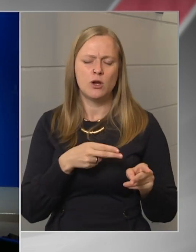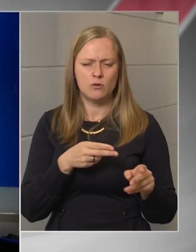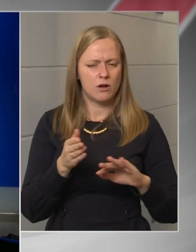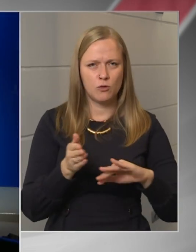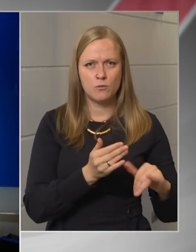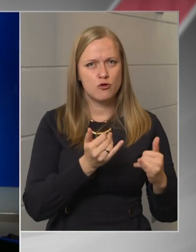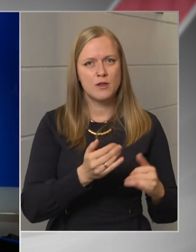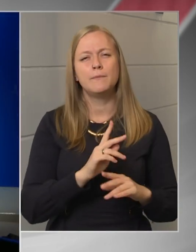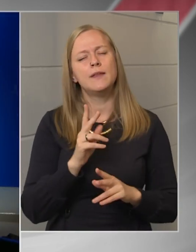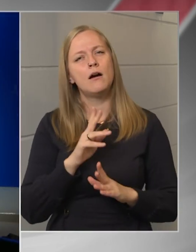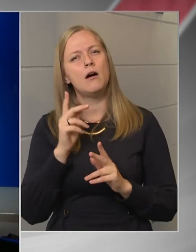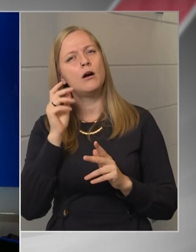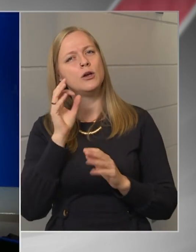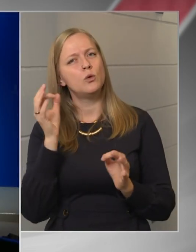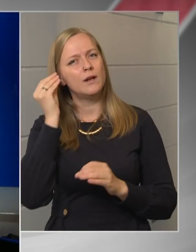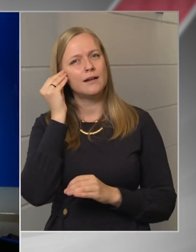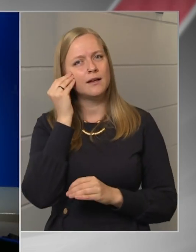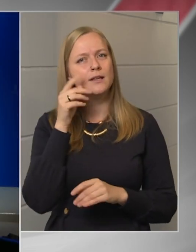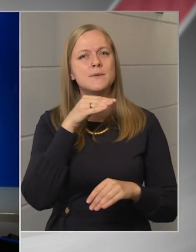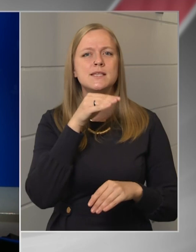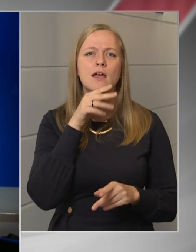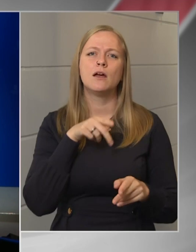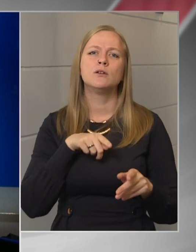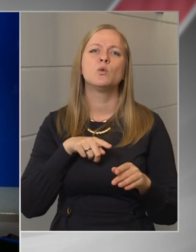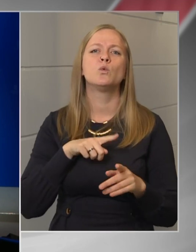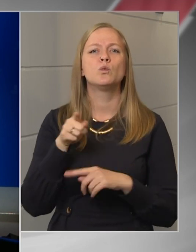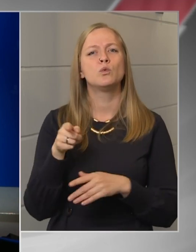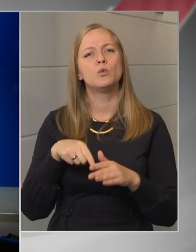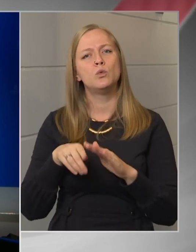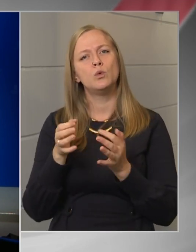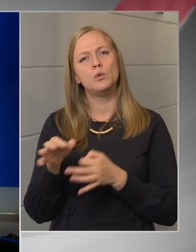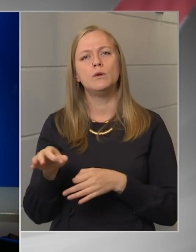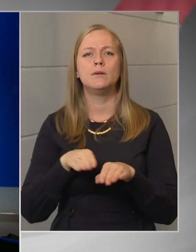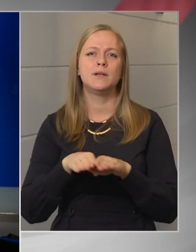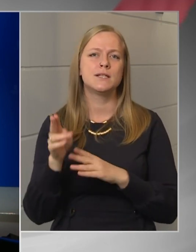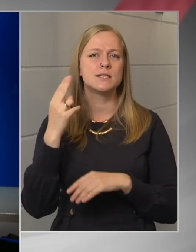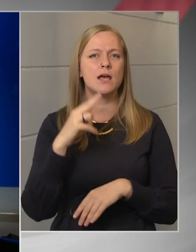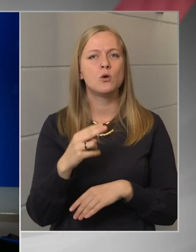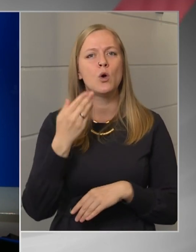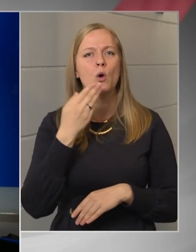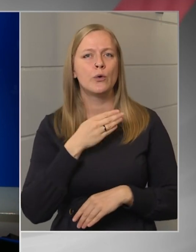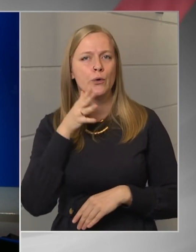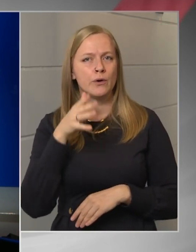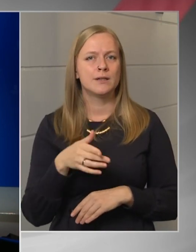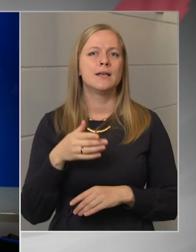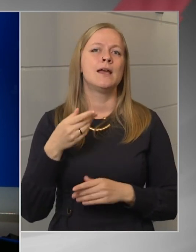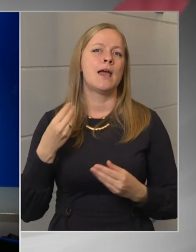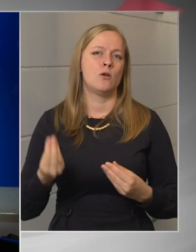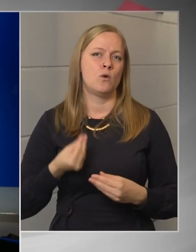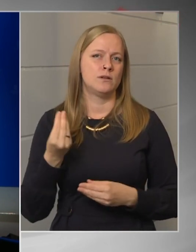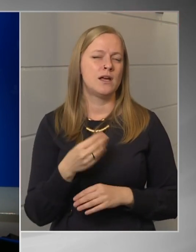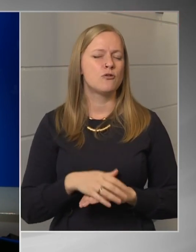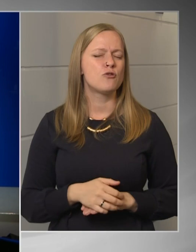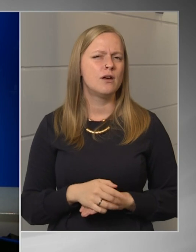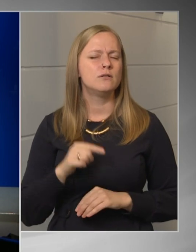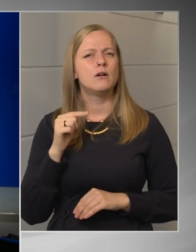akkor viszont, ha jól értettem, Sziártok, külügyminiszter úr, honkongi előadását, akkor igencsak az